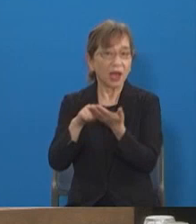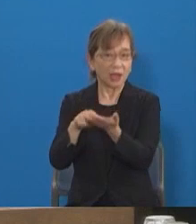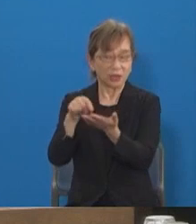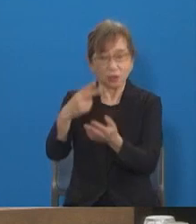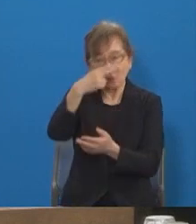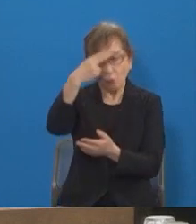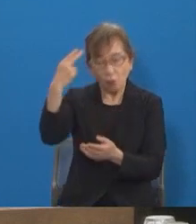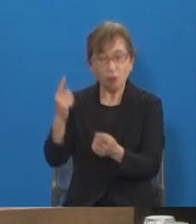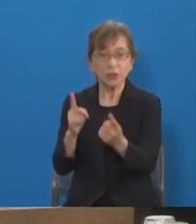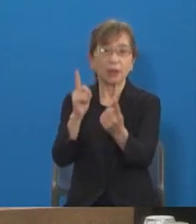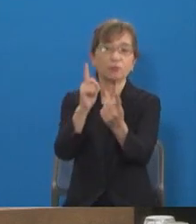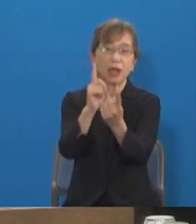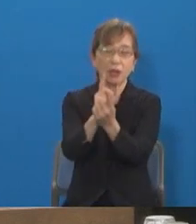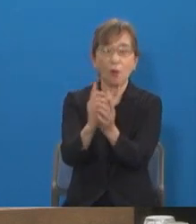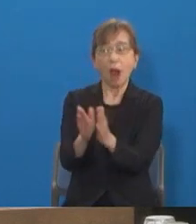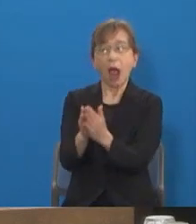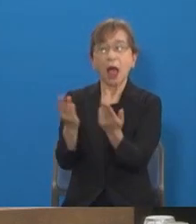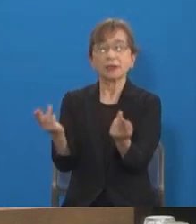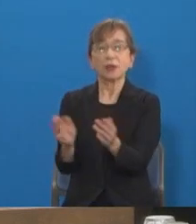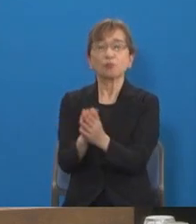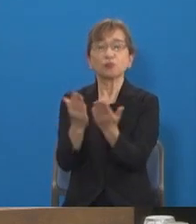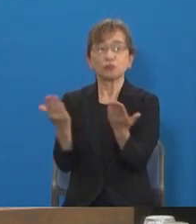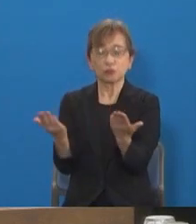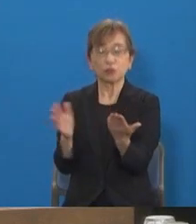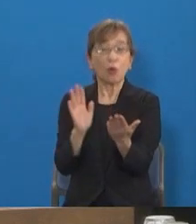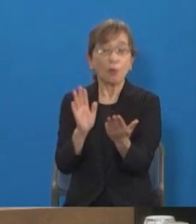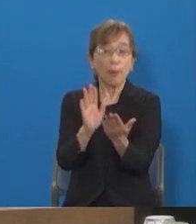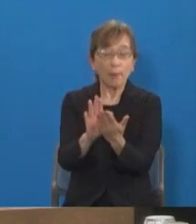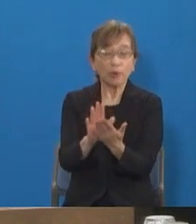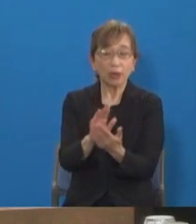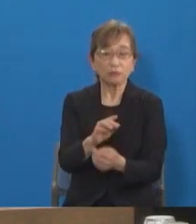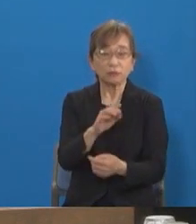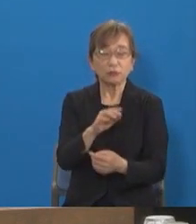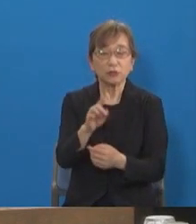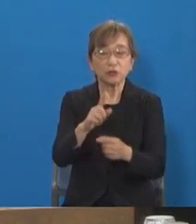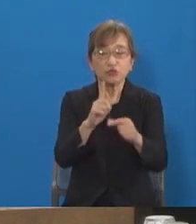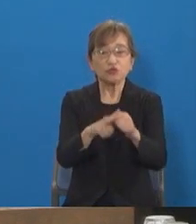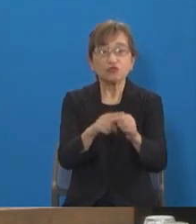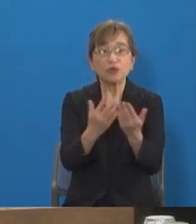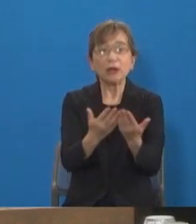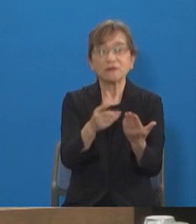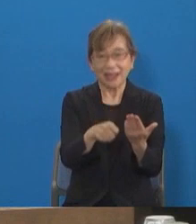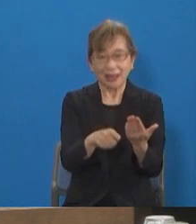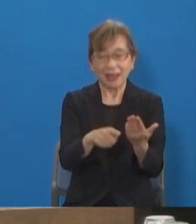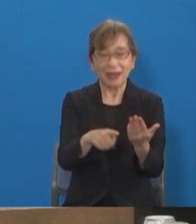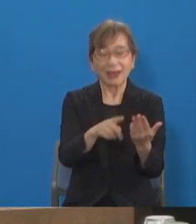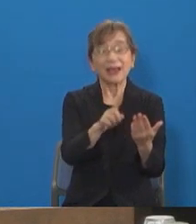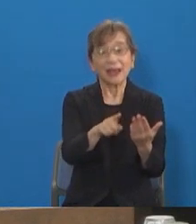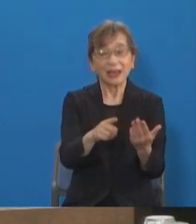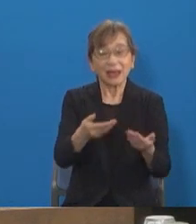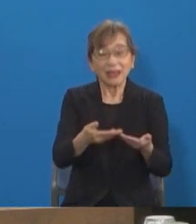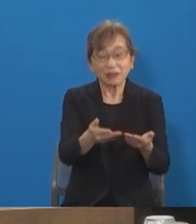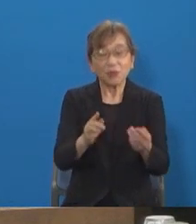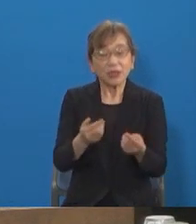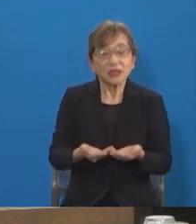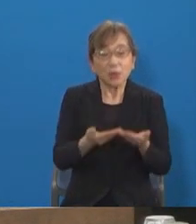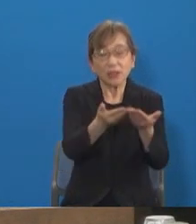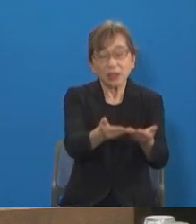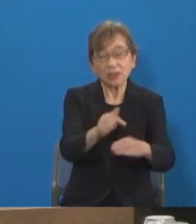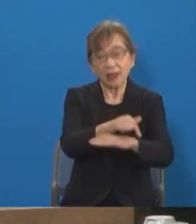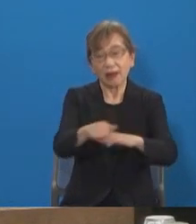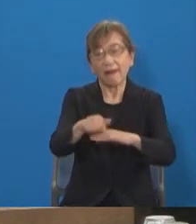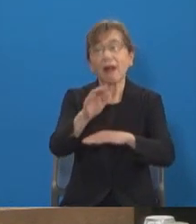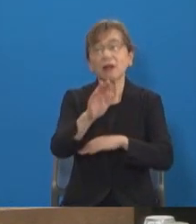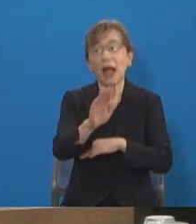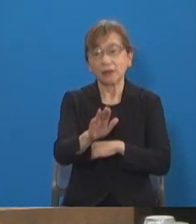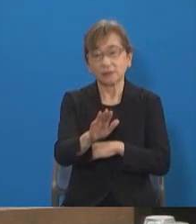校生向けのハンドブックを間もなく献血年齢となる中学生に配布されているところもあります。そこでお尋